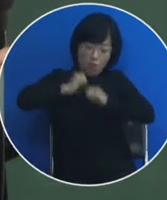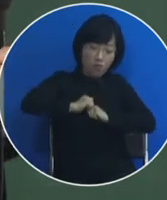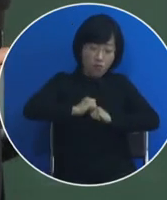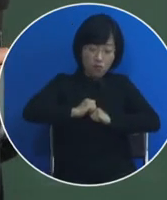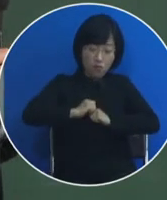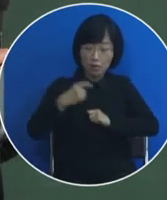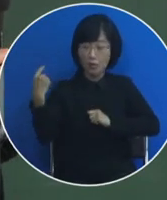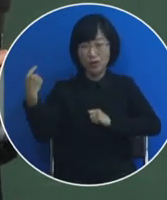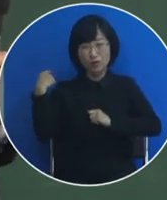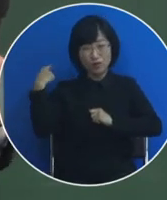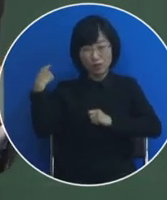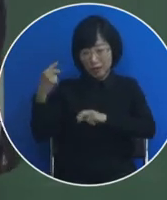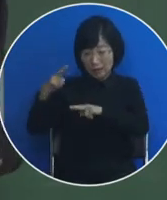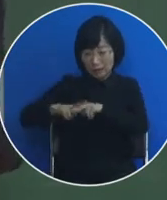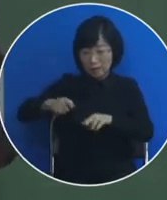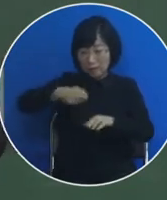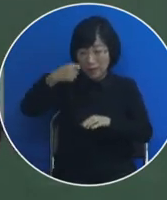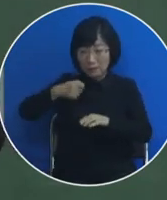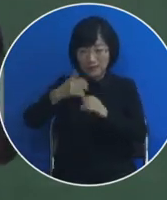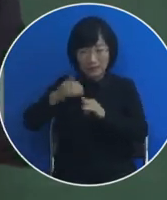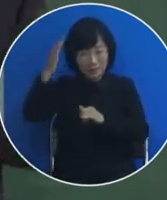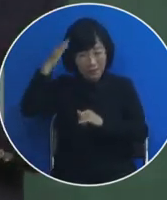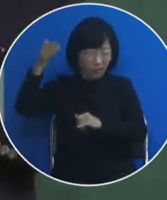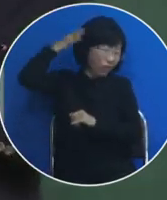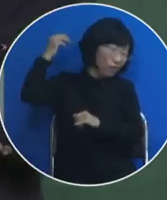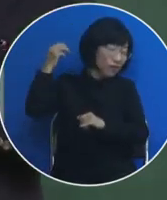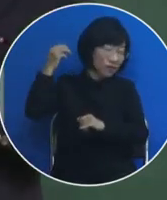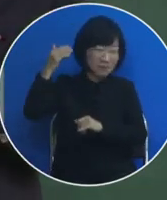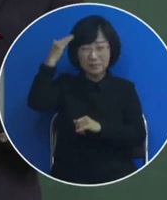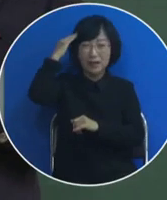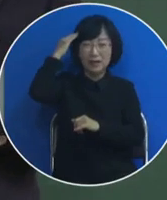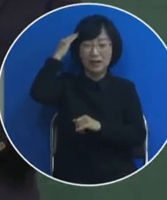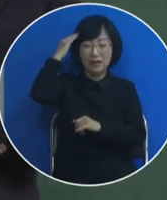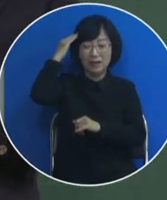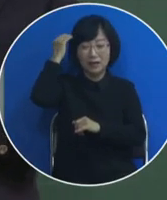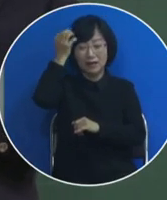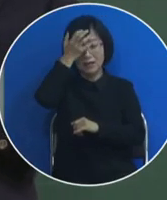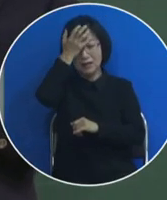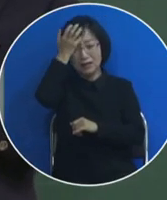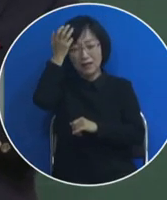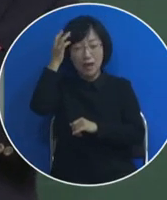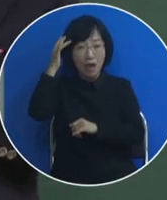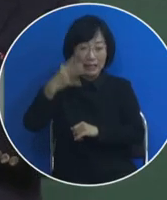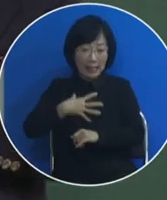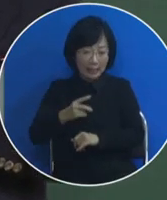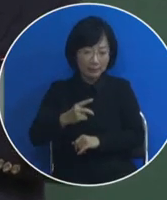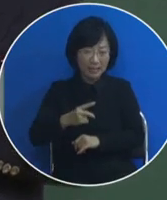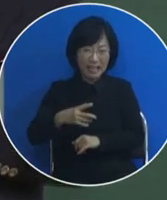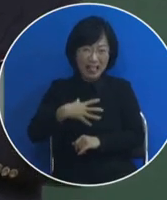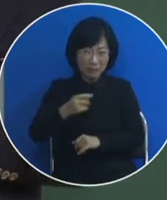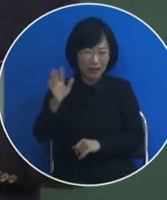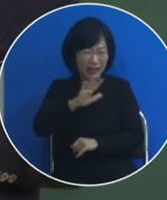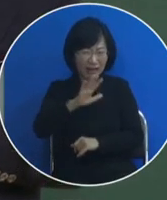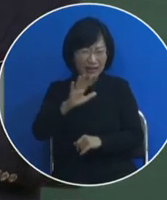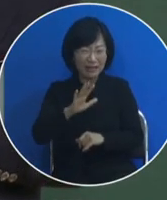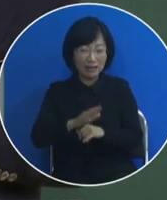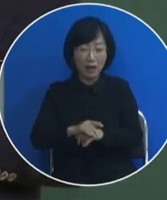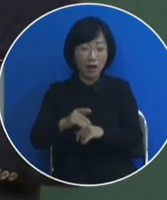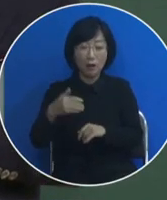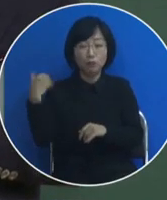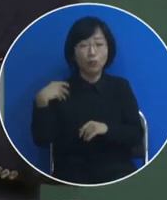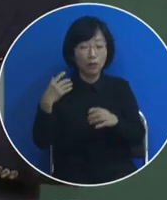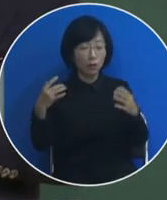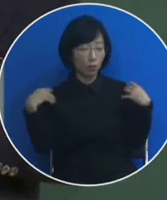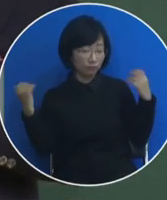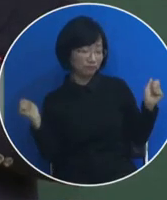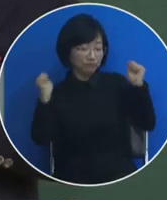he was putting on his coat, he happened to swing his coat, and so it happened to hit the person sitting behind him. 절대 일부러 그런 거 아닙니다. That he did not 그렇죠? do that intentionally